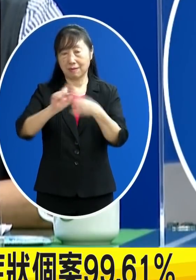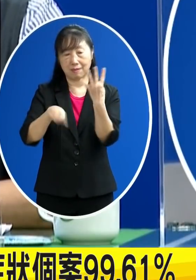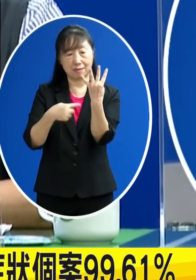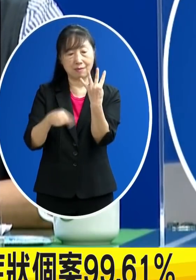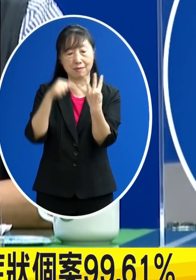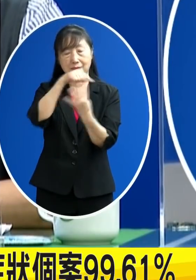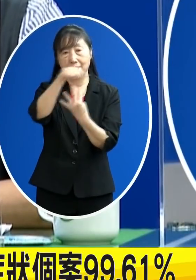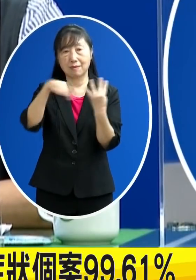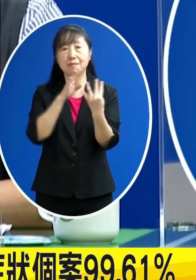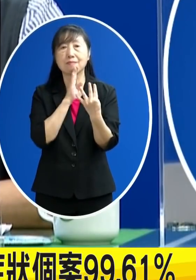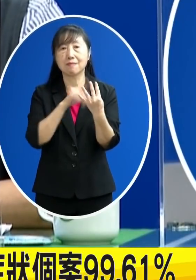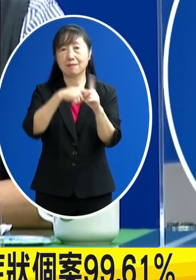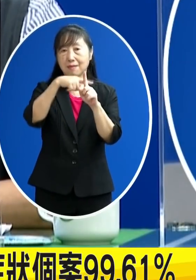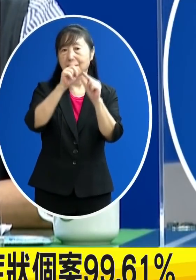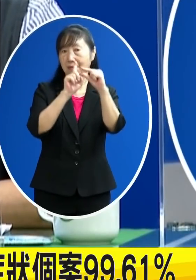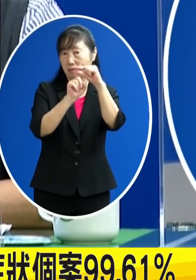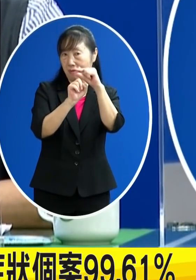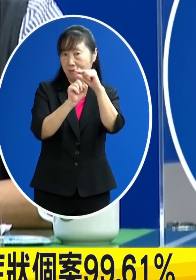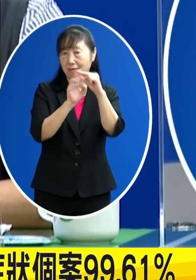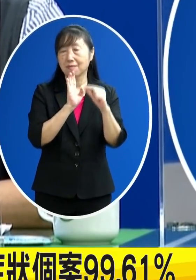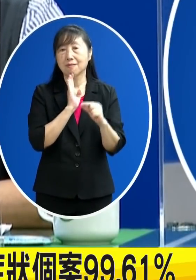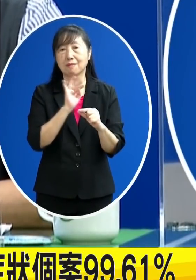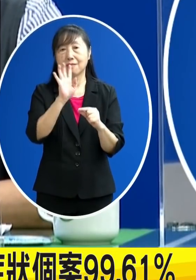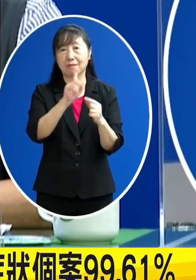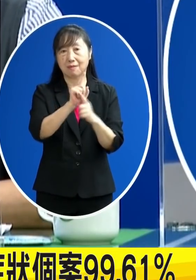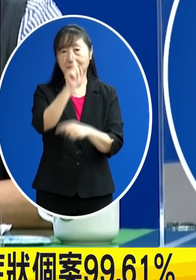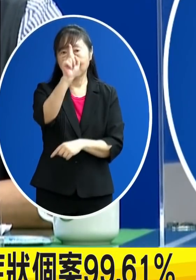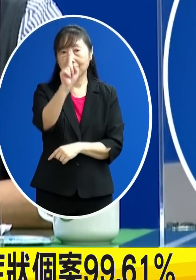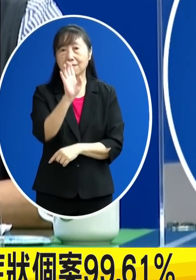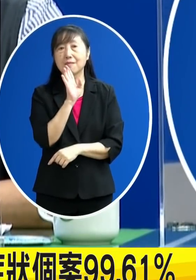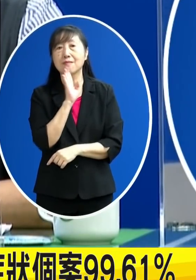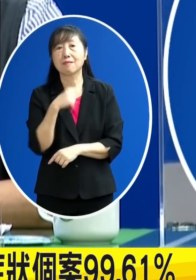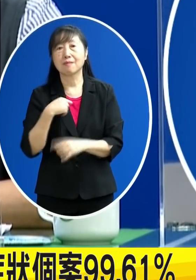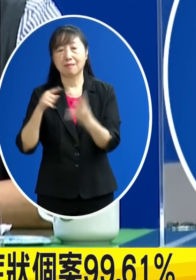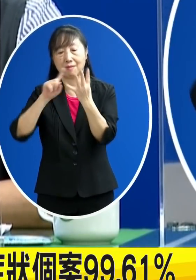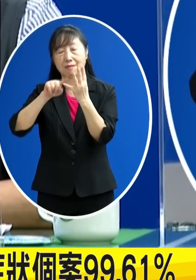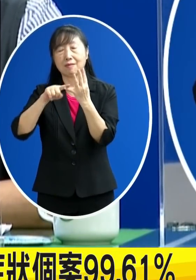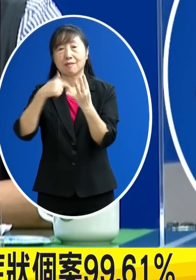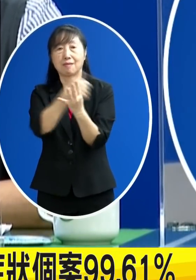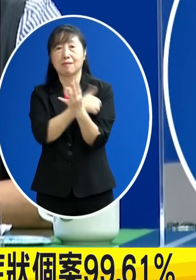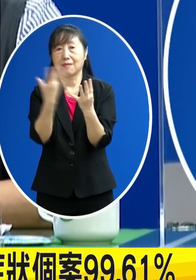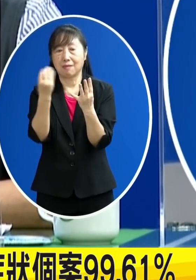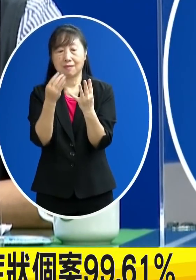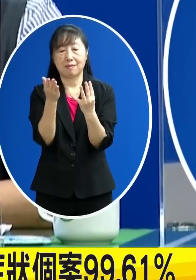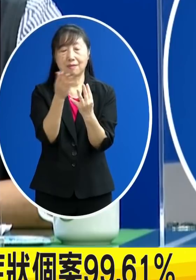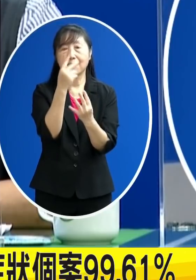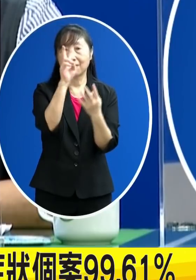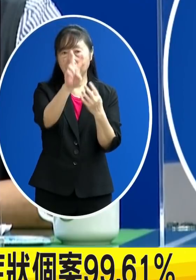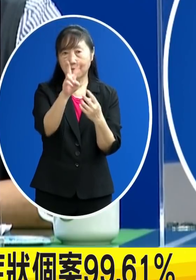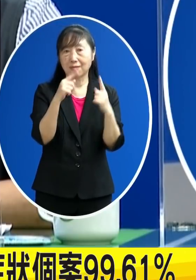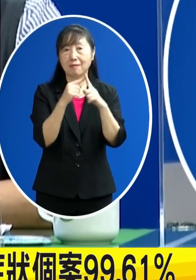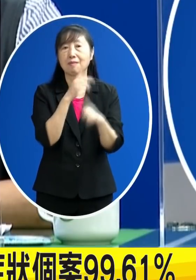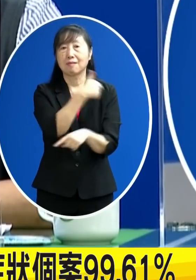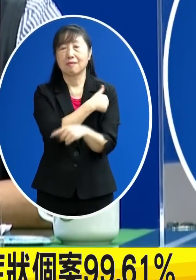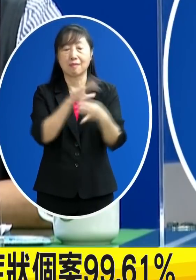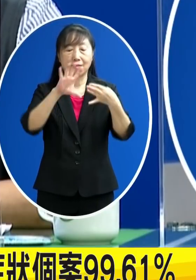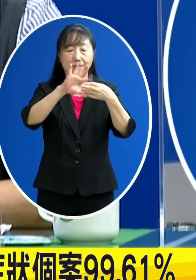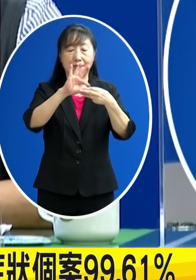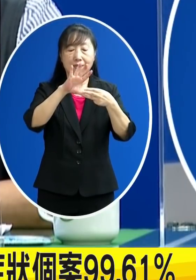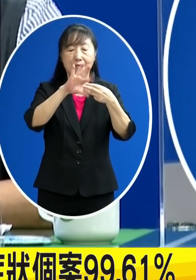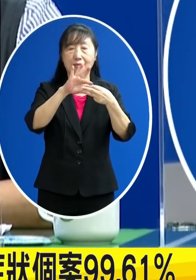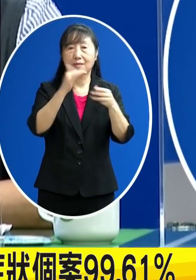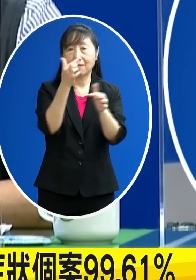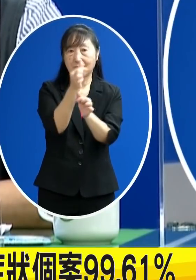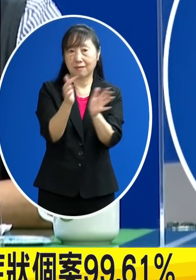位都是属于中度，那其中有一位是未接种疫苗，两位是有接种三剂的疫苗，那另外还有一位是接